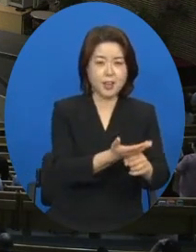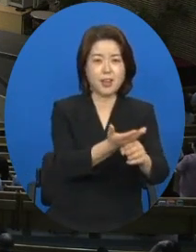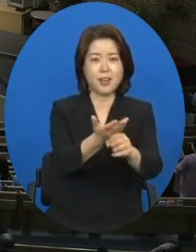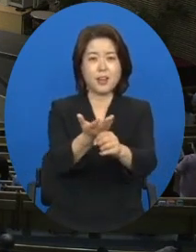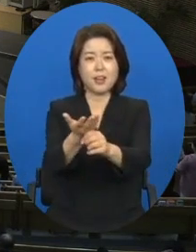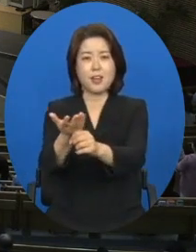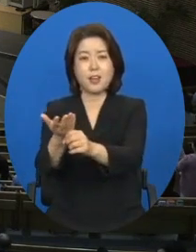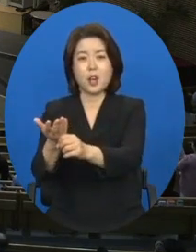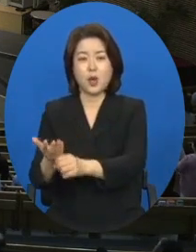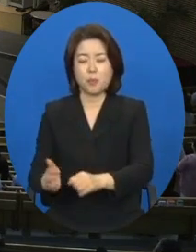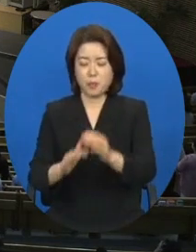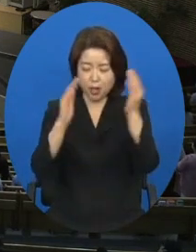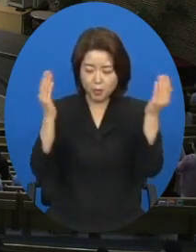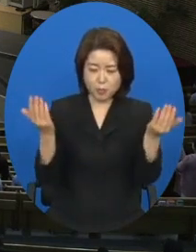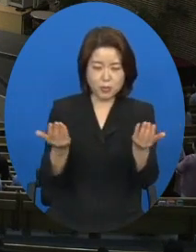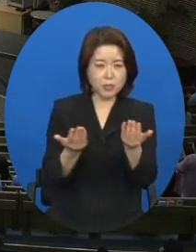천하세